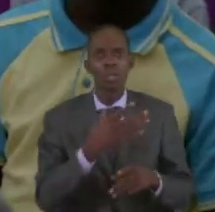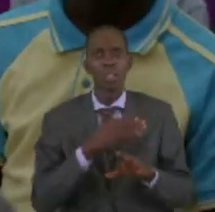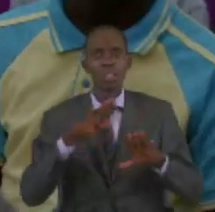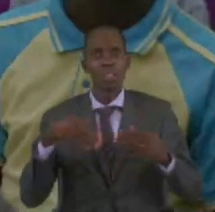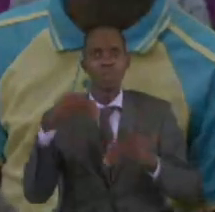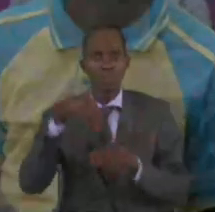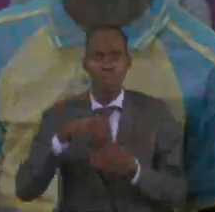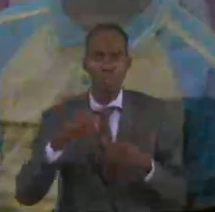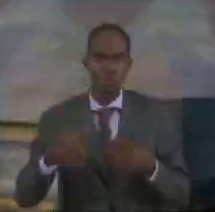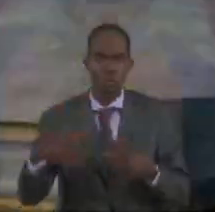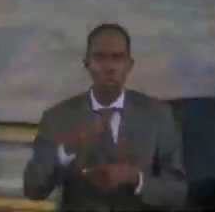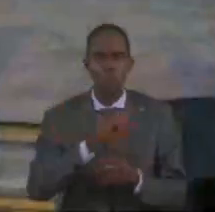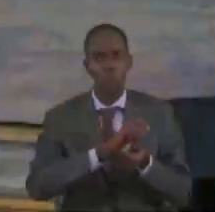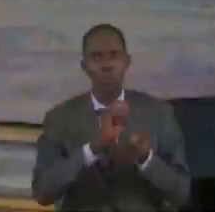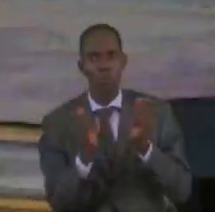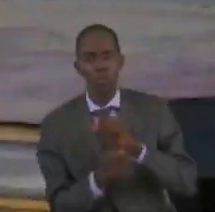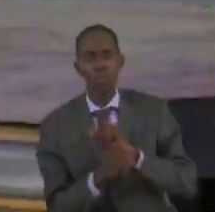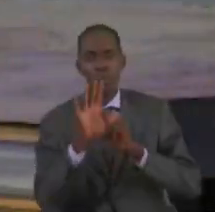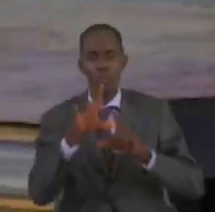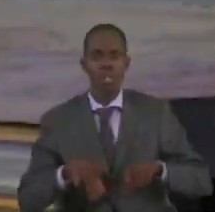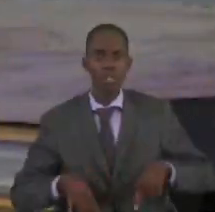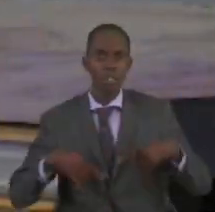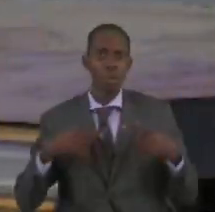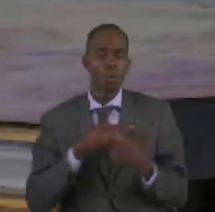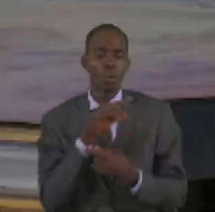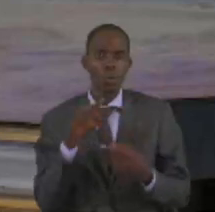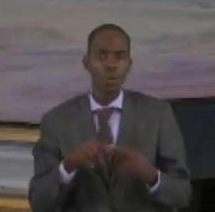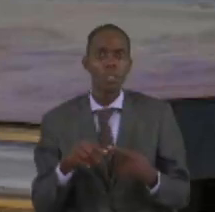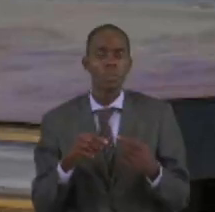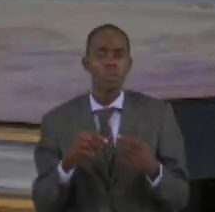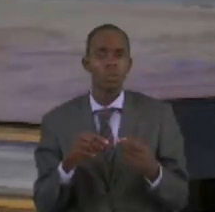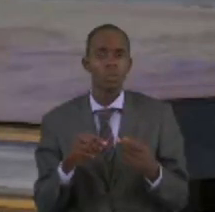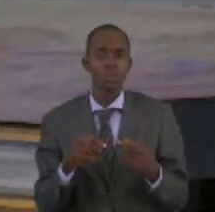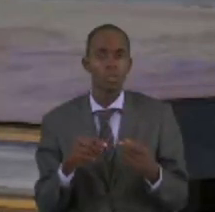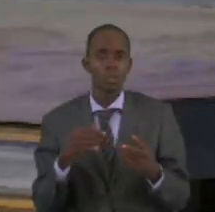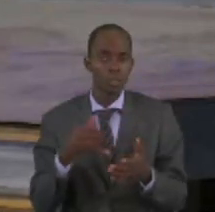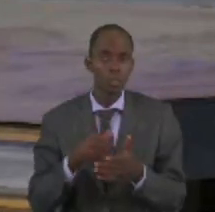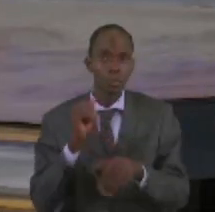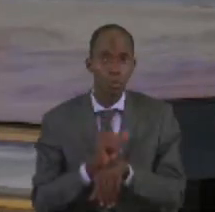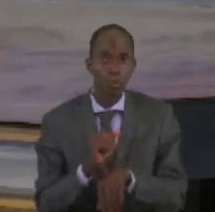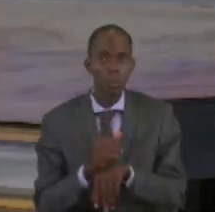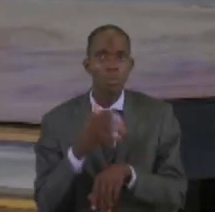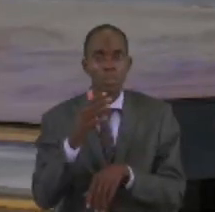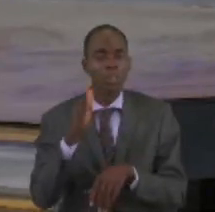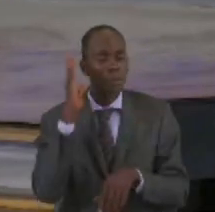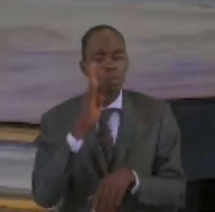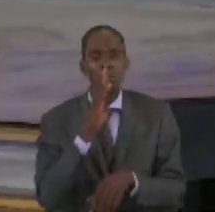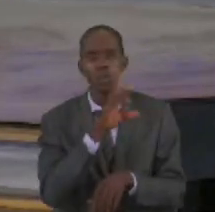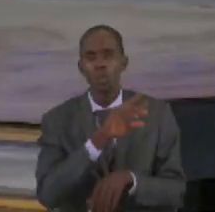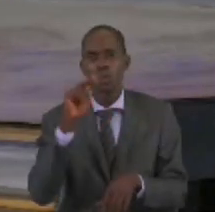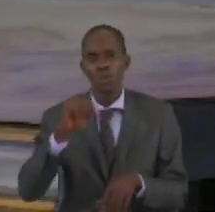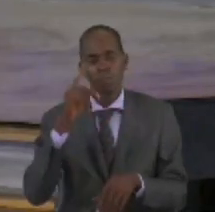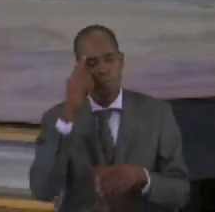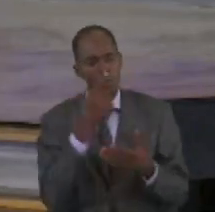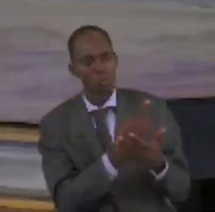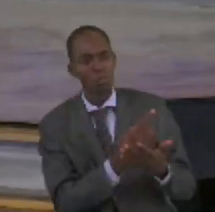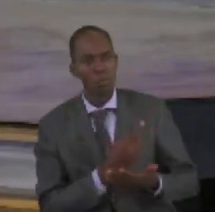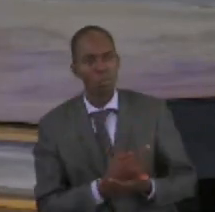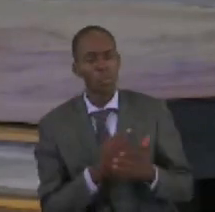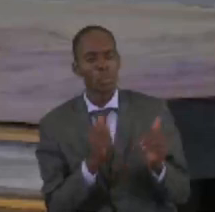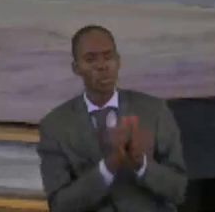donné et qui a été donné pour transformer votre vie, lorsque cela